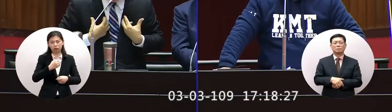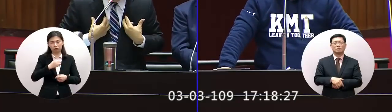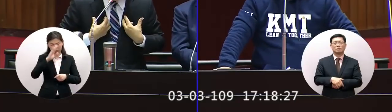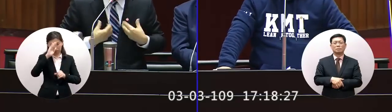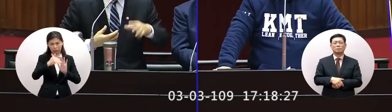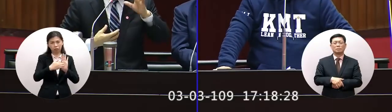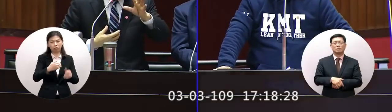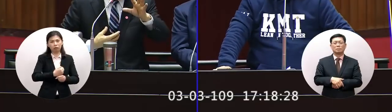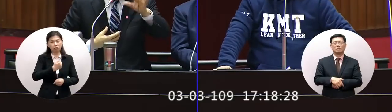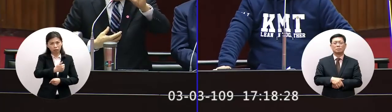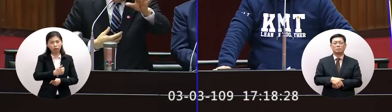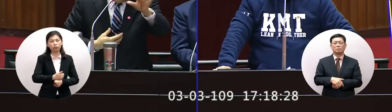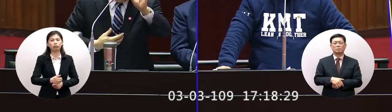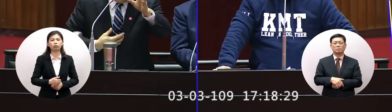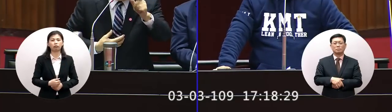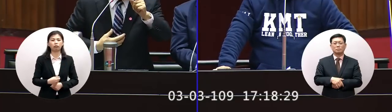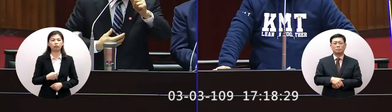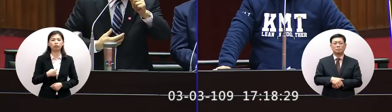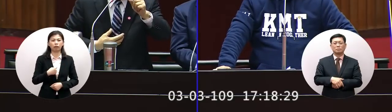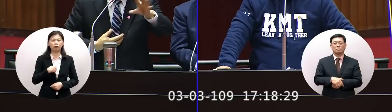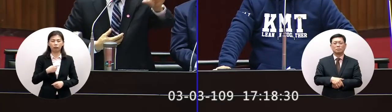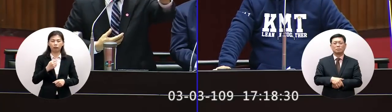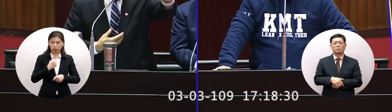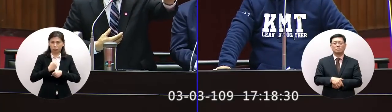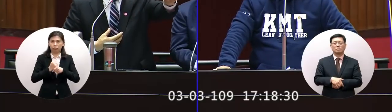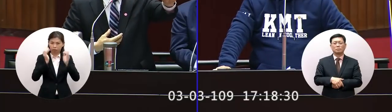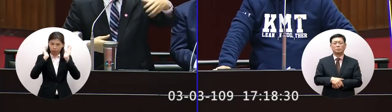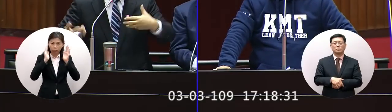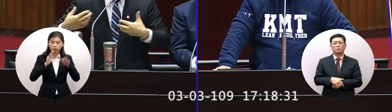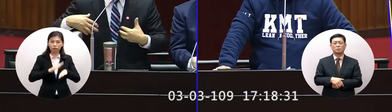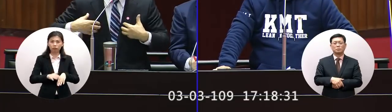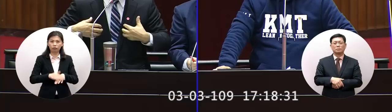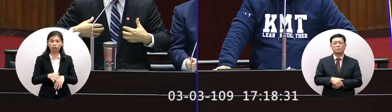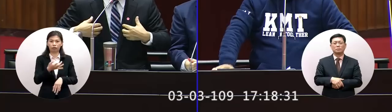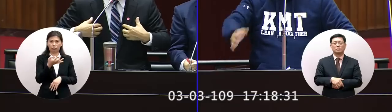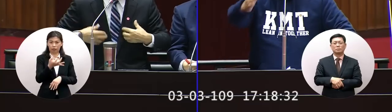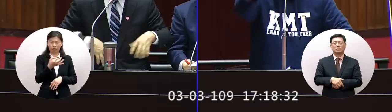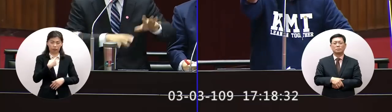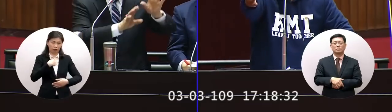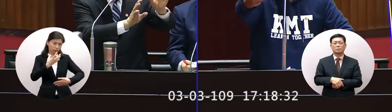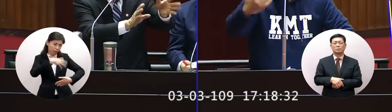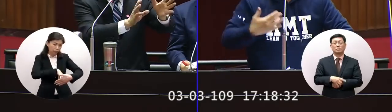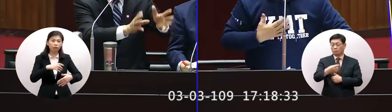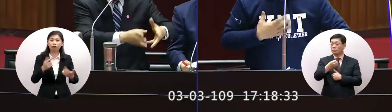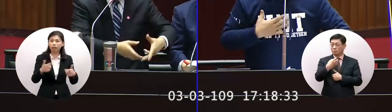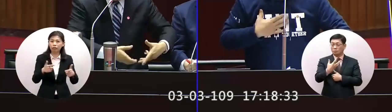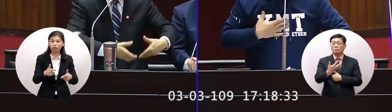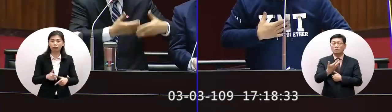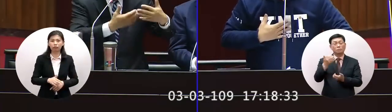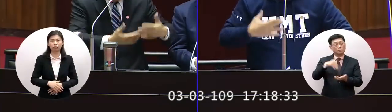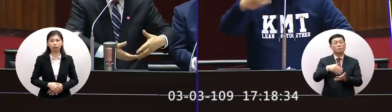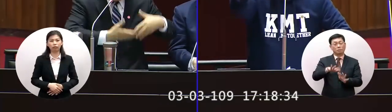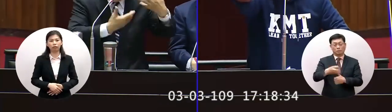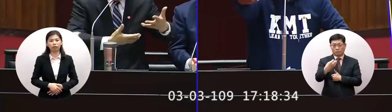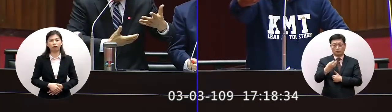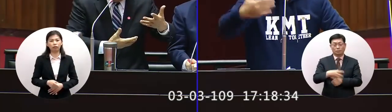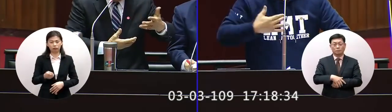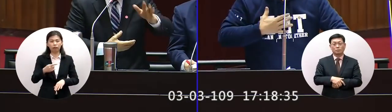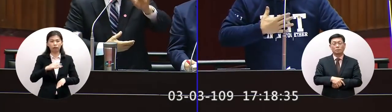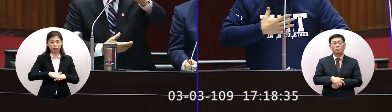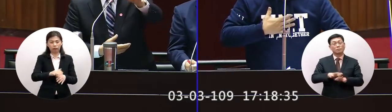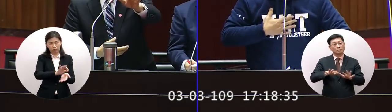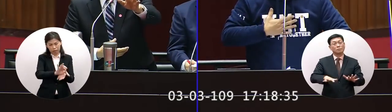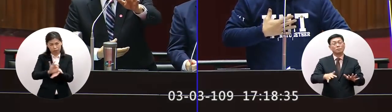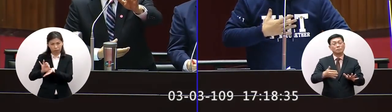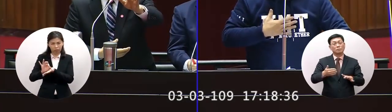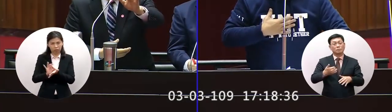防疫做甲真好。我相信我有哪会好啊做。啊，这钱哦、喔，唔是要做我的啦。 你告诉我，啊，无你来讲， 我会甲做。 今